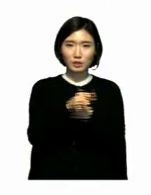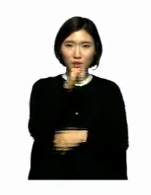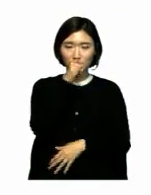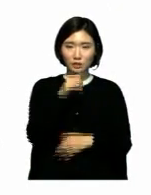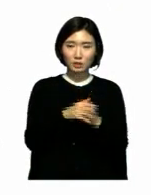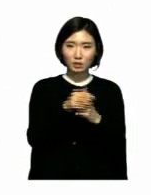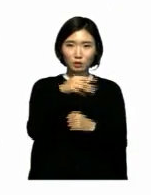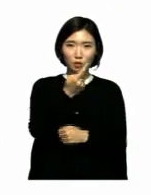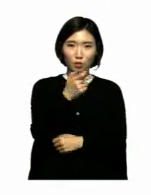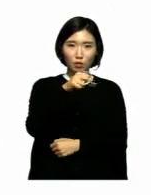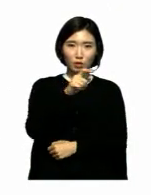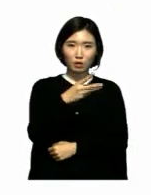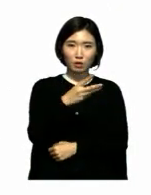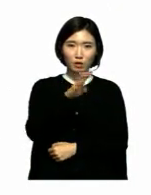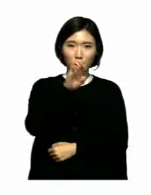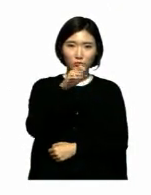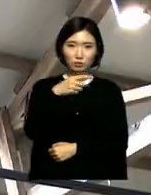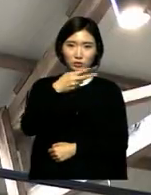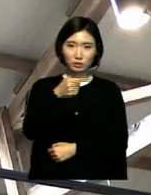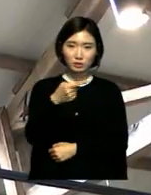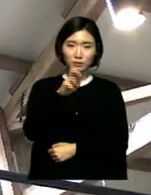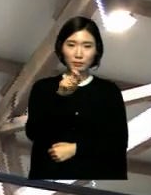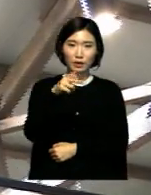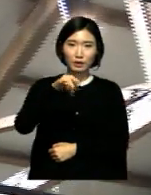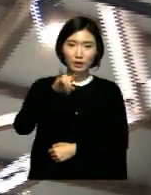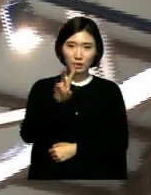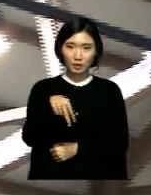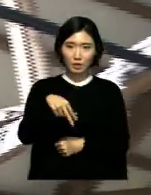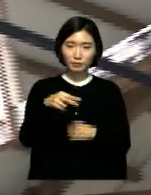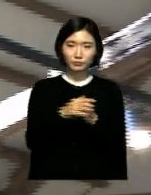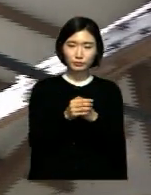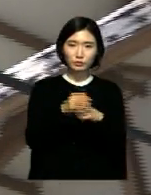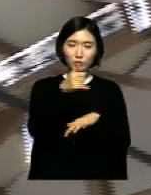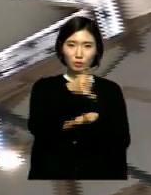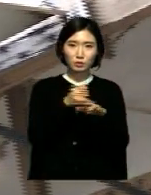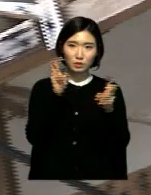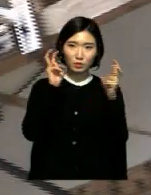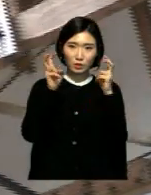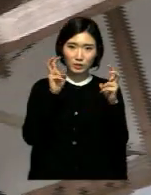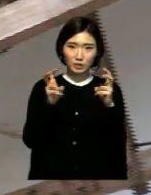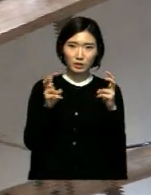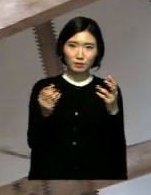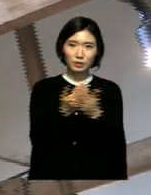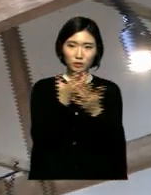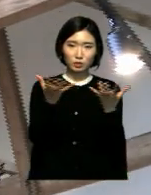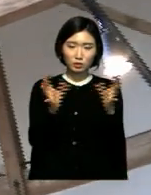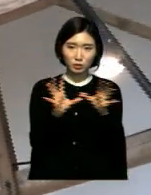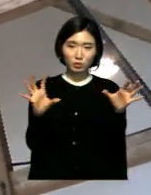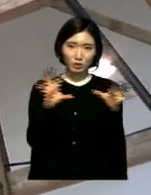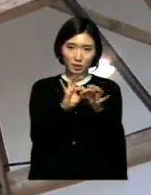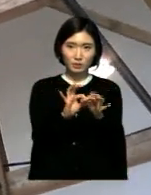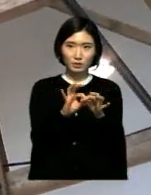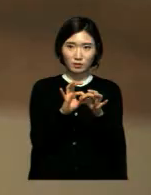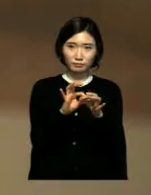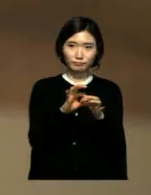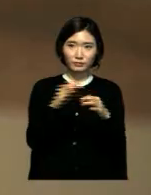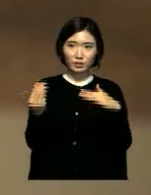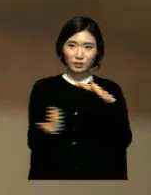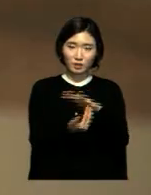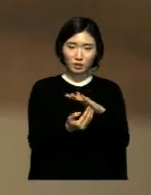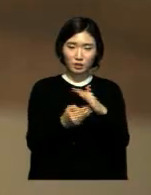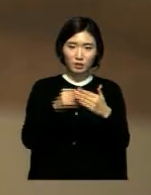마켓은 연천군 농업 기술센터가 농촌 진흥청을 통해 조 감각적인 설계와 내부 인테리어로